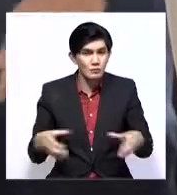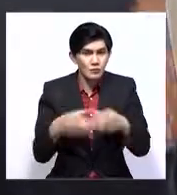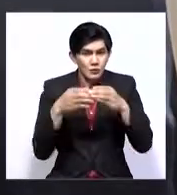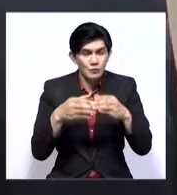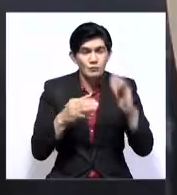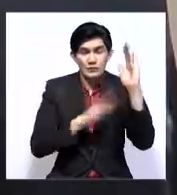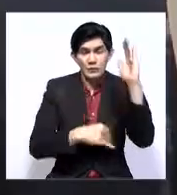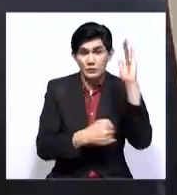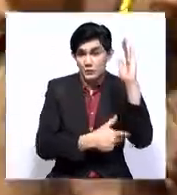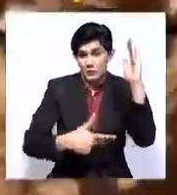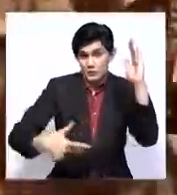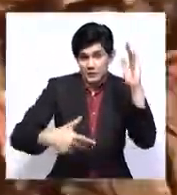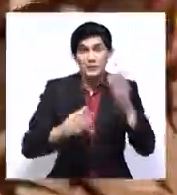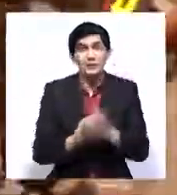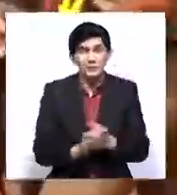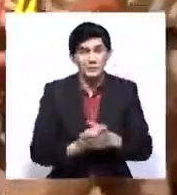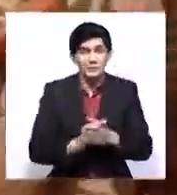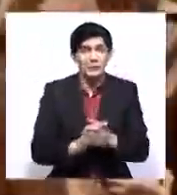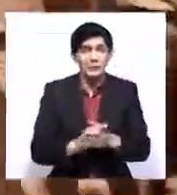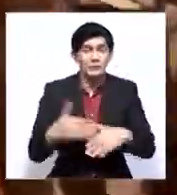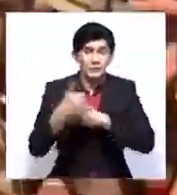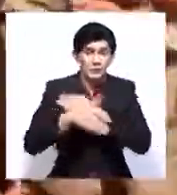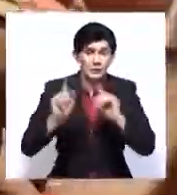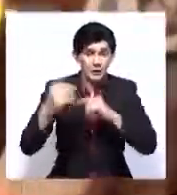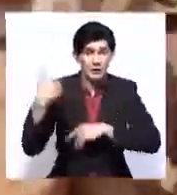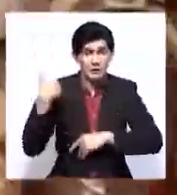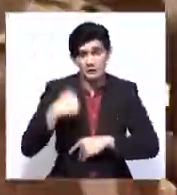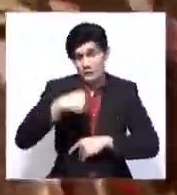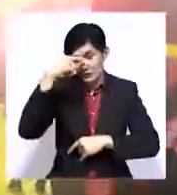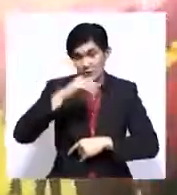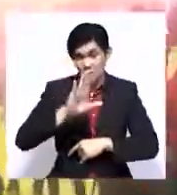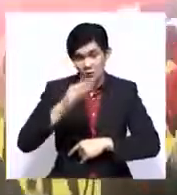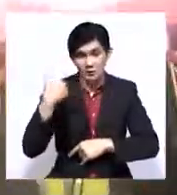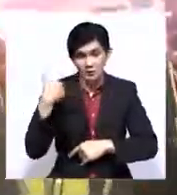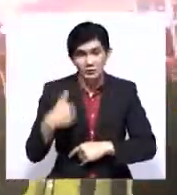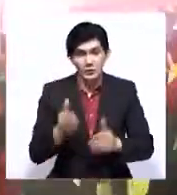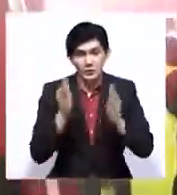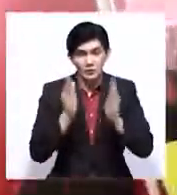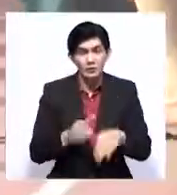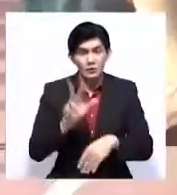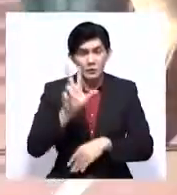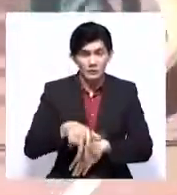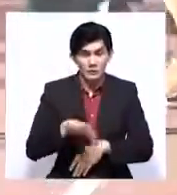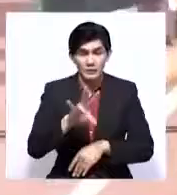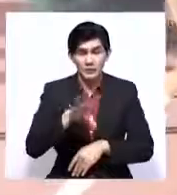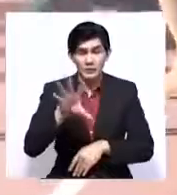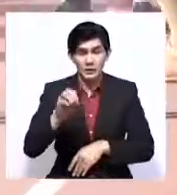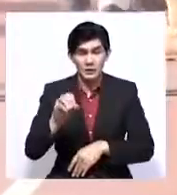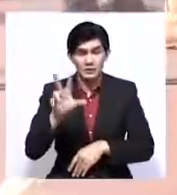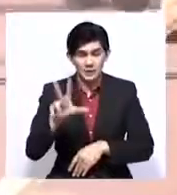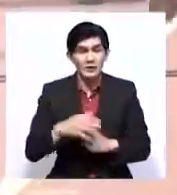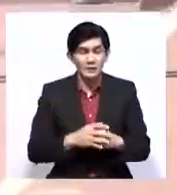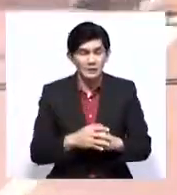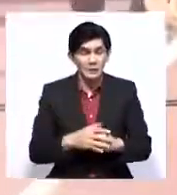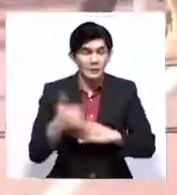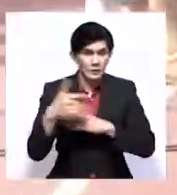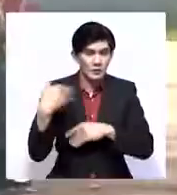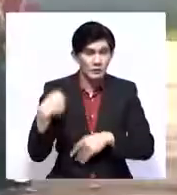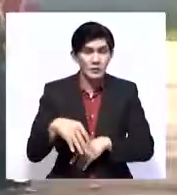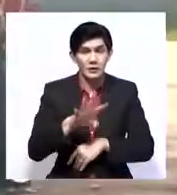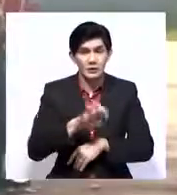จาก3จังหวัดชายแดนภาคใต้และภูมิภาคต่างๆของประเทศไทยประมาณ 3,753 คนและจากมิตรประเ